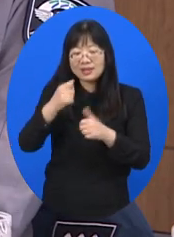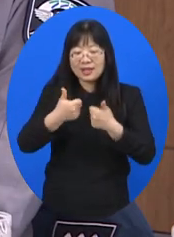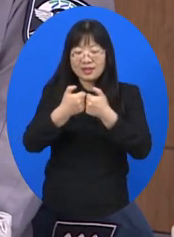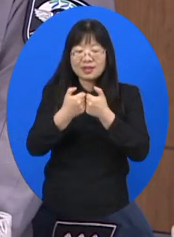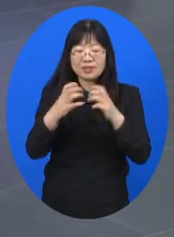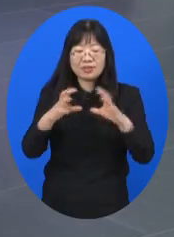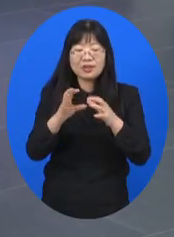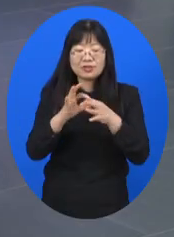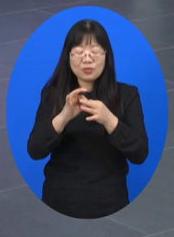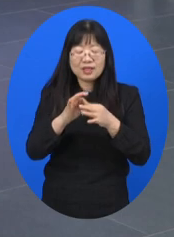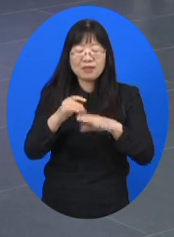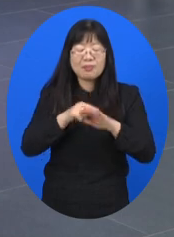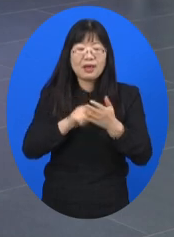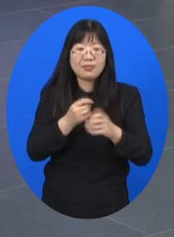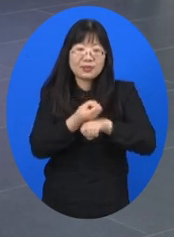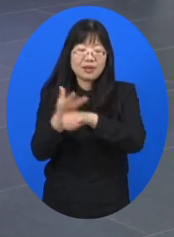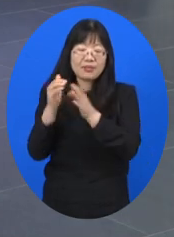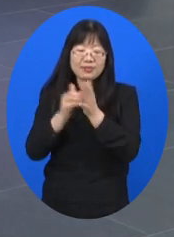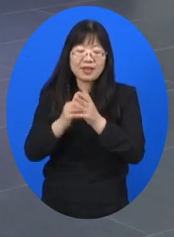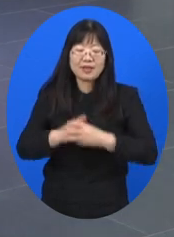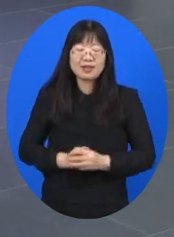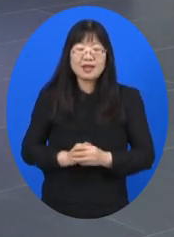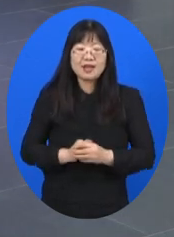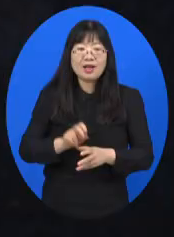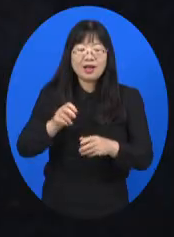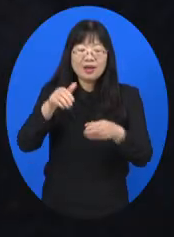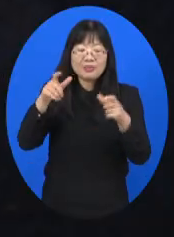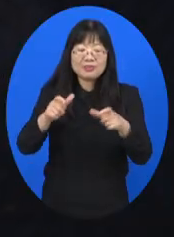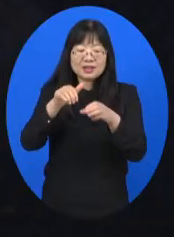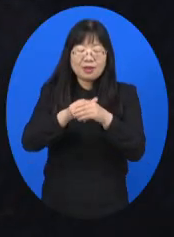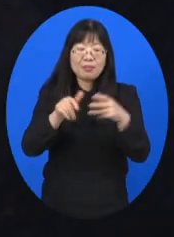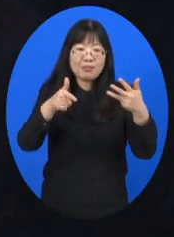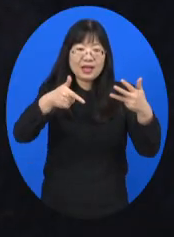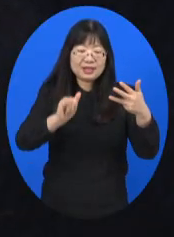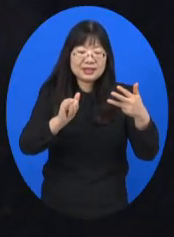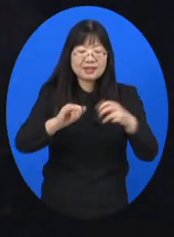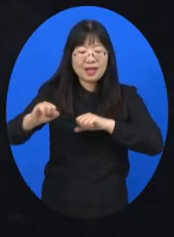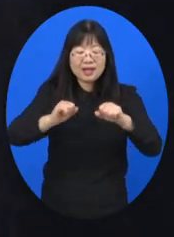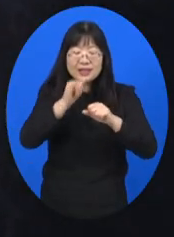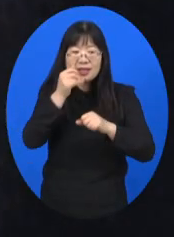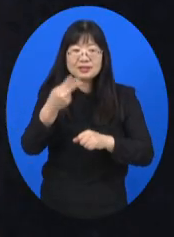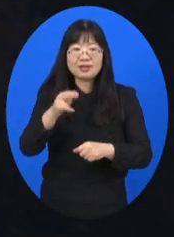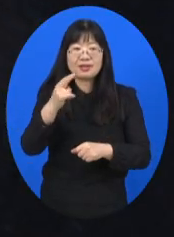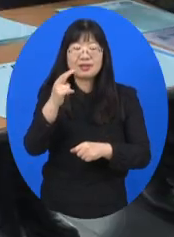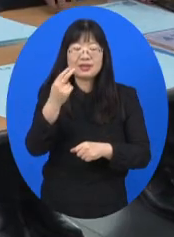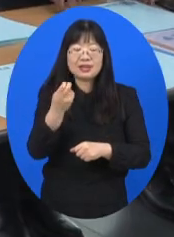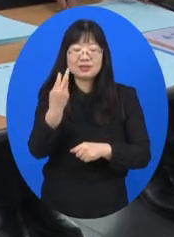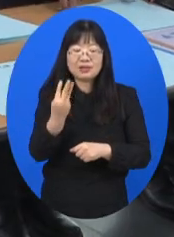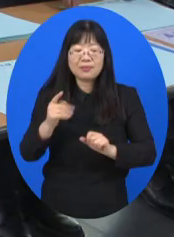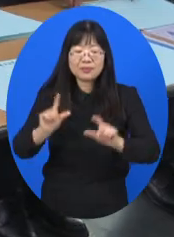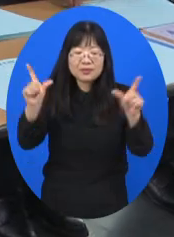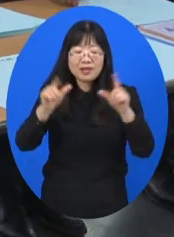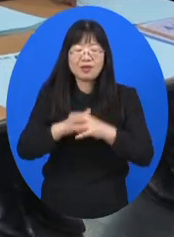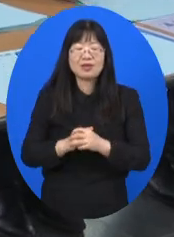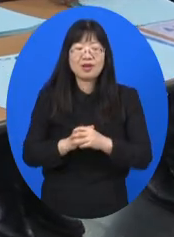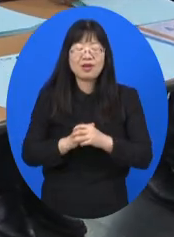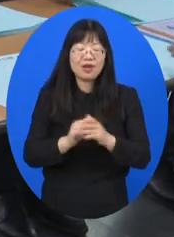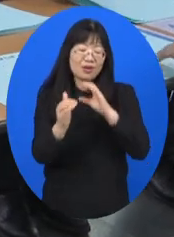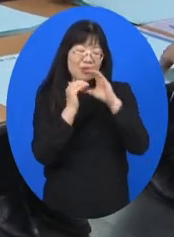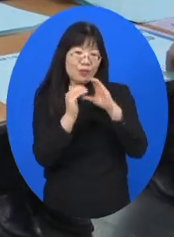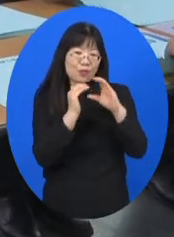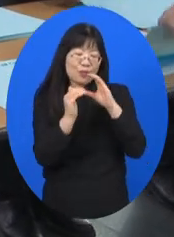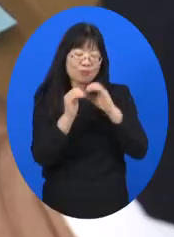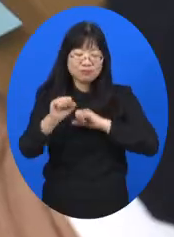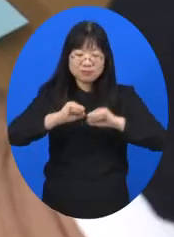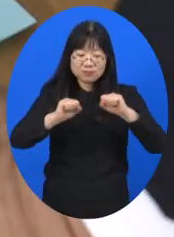전했습니다. 민선 8기 경기호가 본격적으로 운영되는 첫해 2023년. 전방위적인 소통 행보를